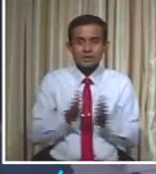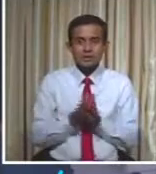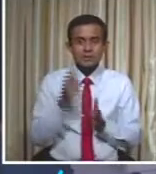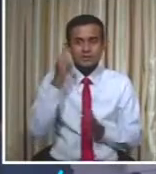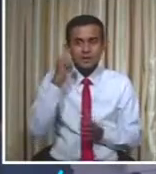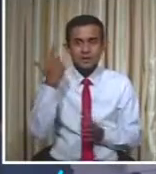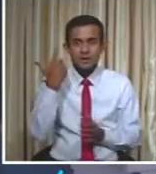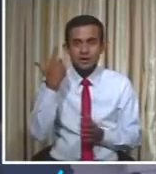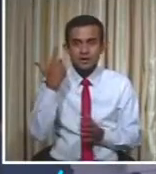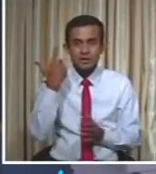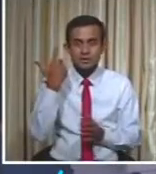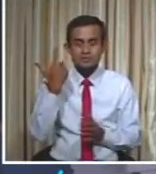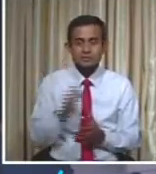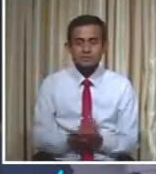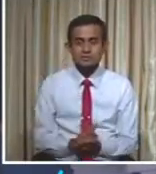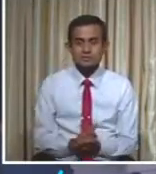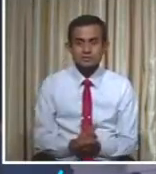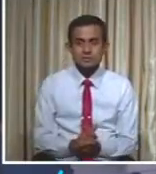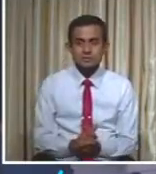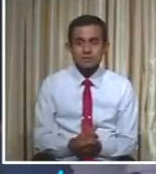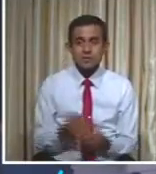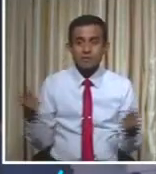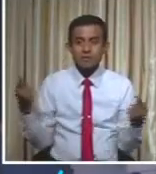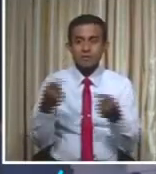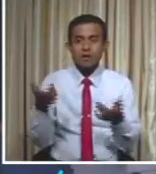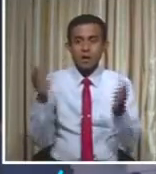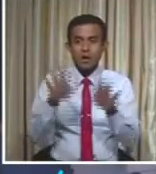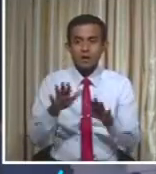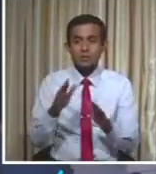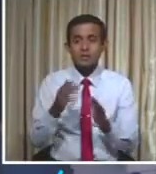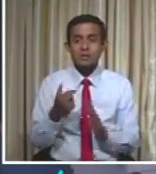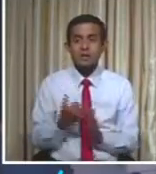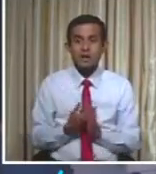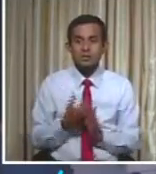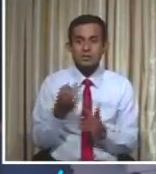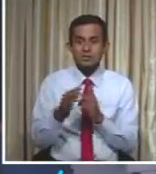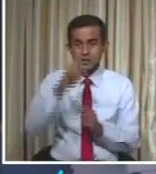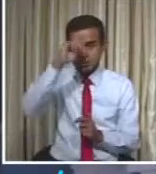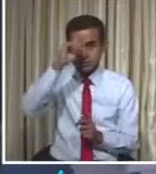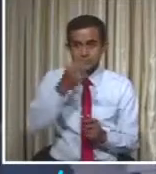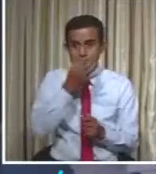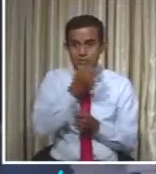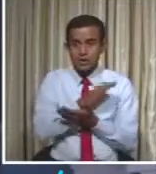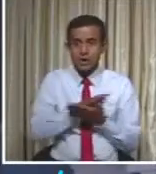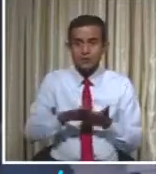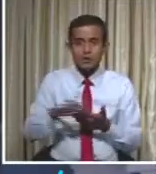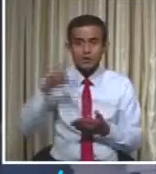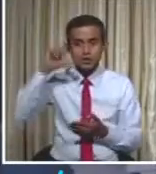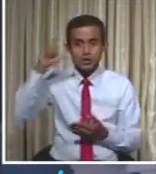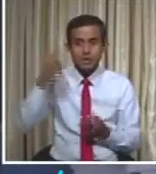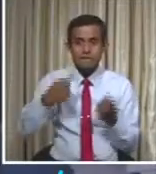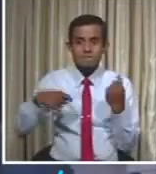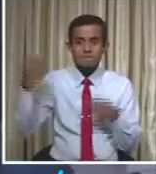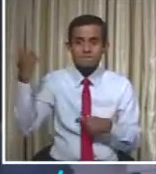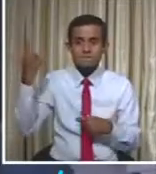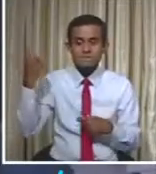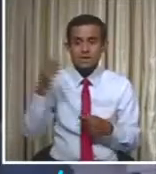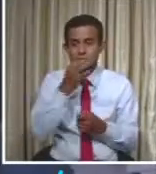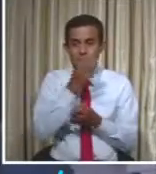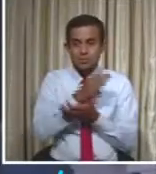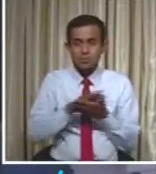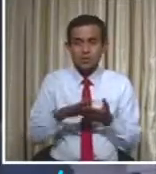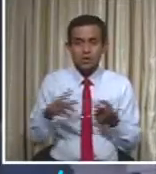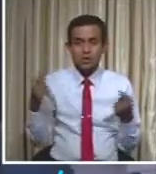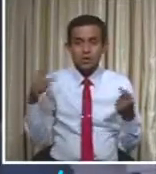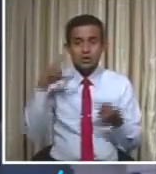තමන් පූලම කඩාගෙන ඉන්නේ කියලා. වරාය සම්බන්ධයෙන් කරු සභාපතිතුමනි හම්බන්තොට වරාය චීනෙට විකුණලා හම්බන්තොට වරාය